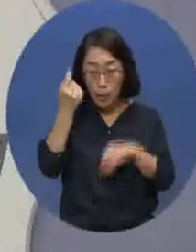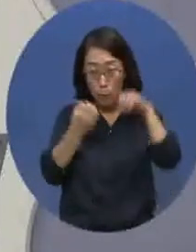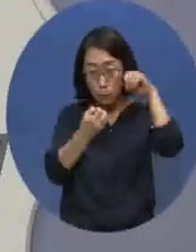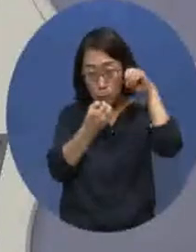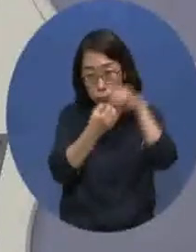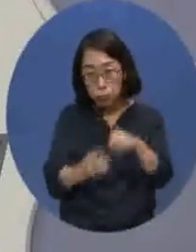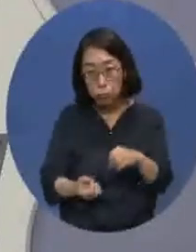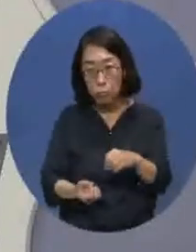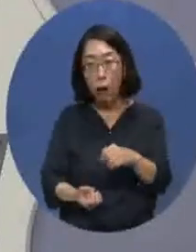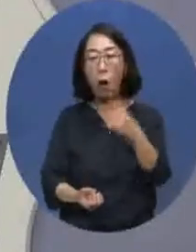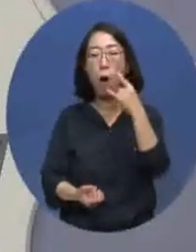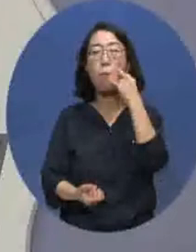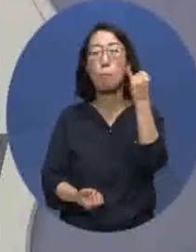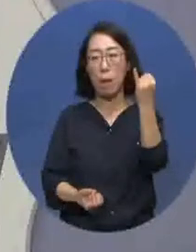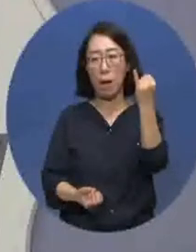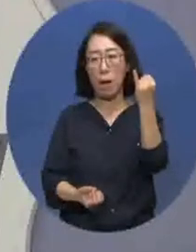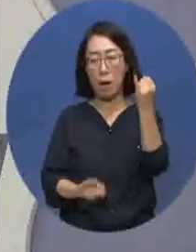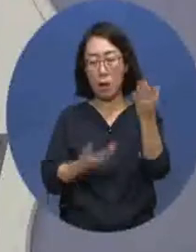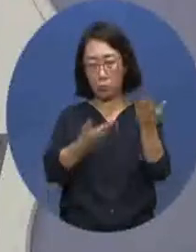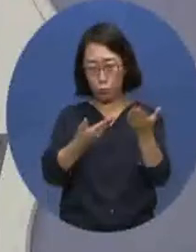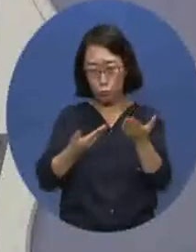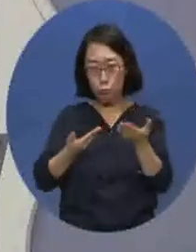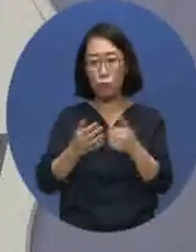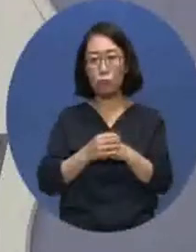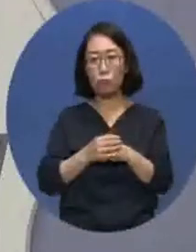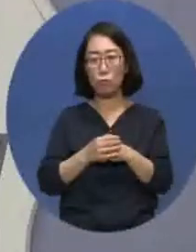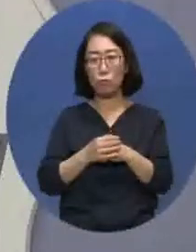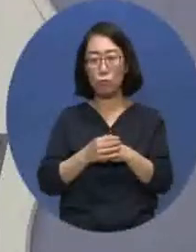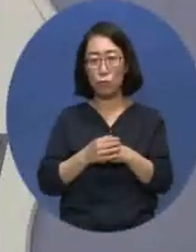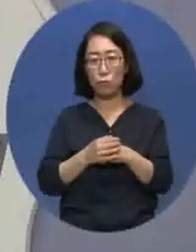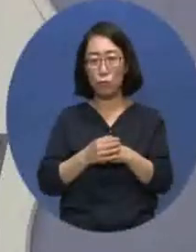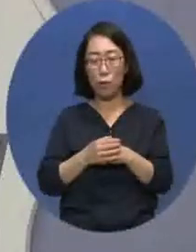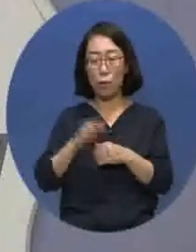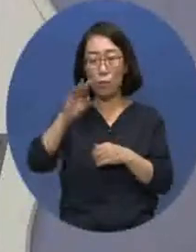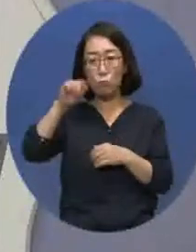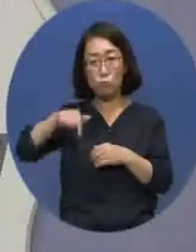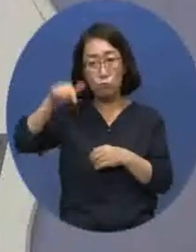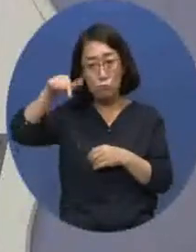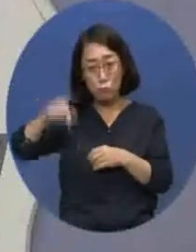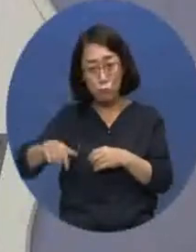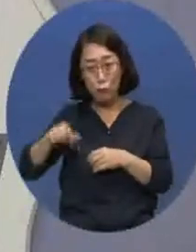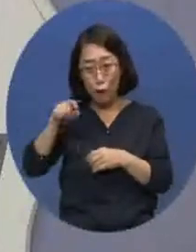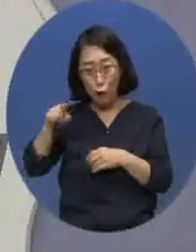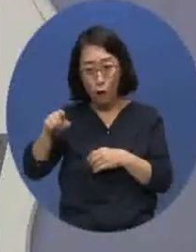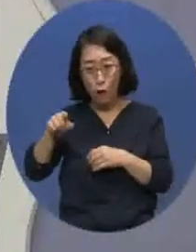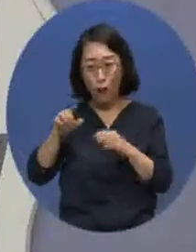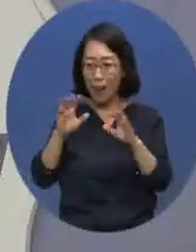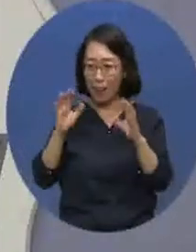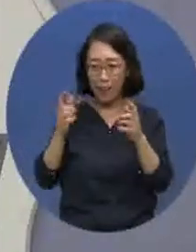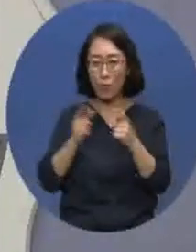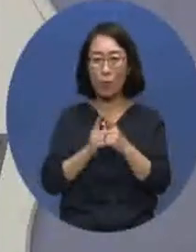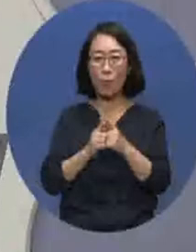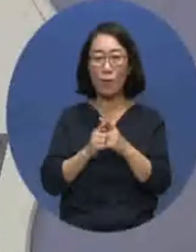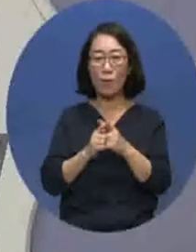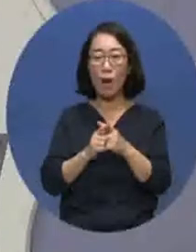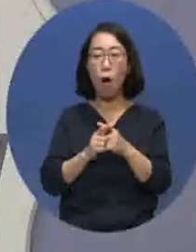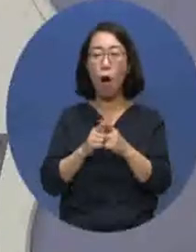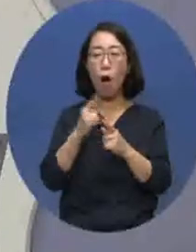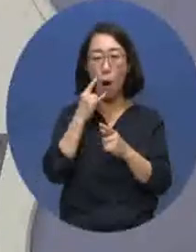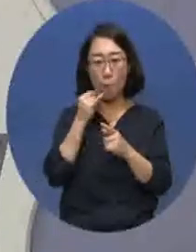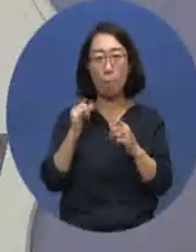존재를 통해서 갖게 되기 때문에 모국어 그걸 부구 거라고 한다 고 북 이라고 안하는 거 에는